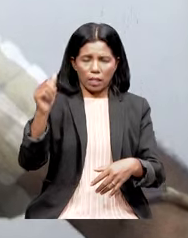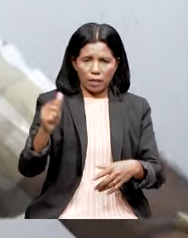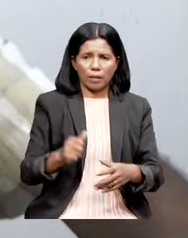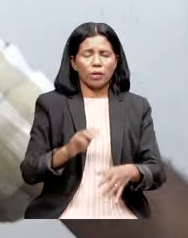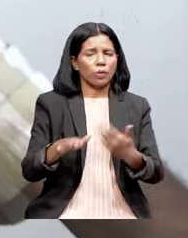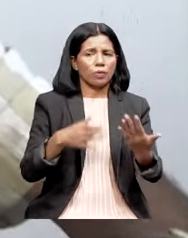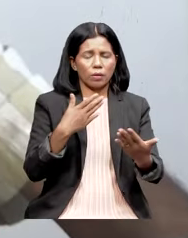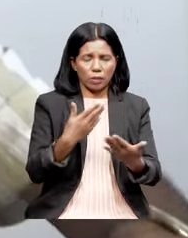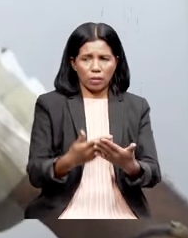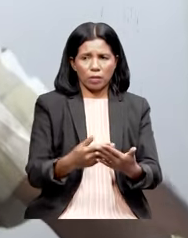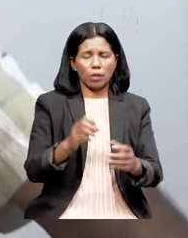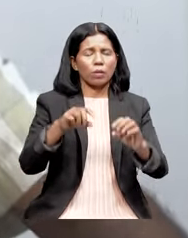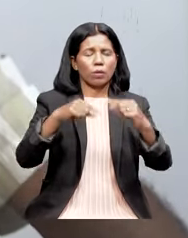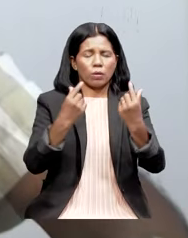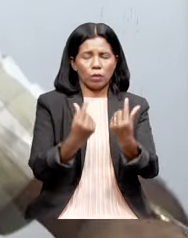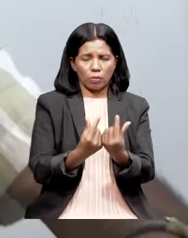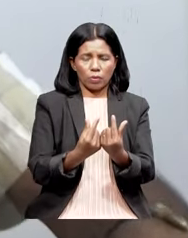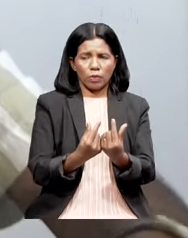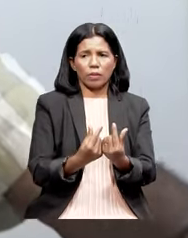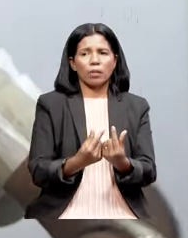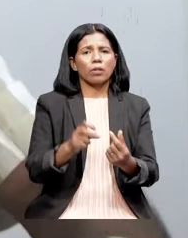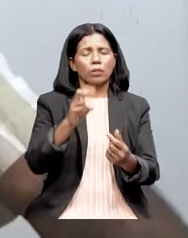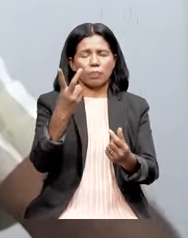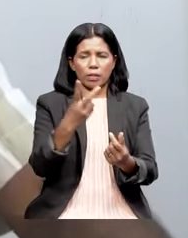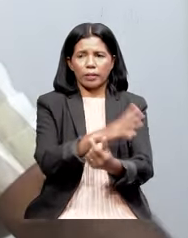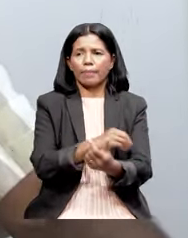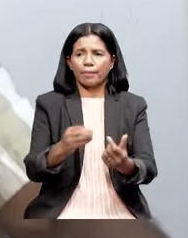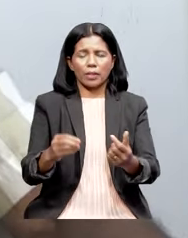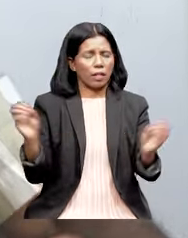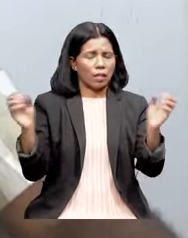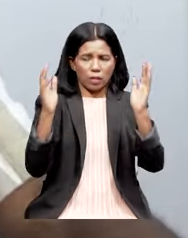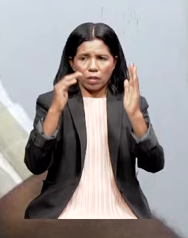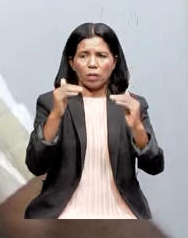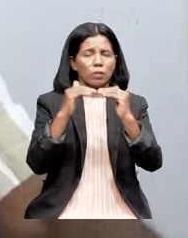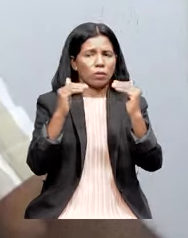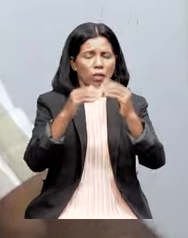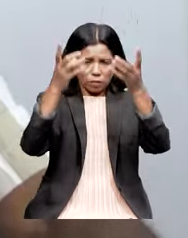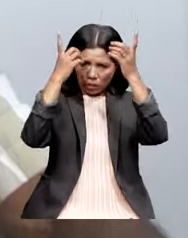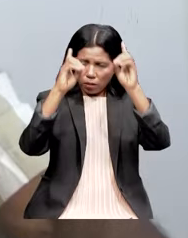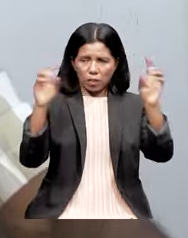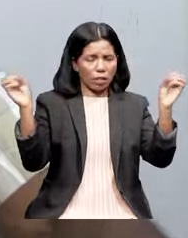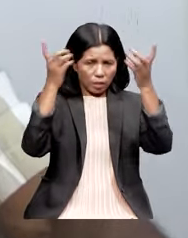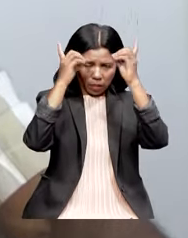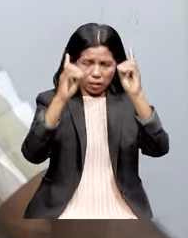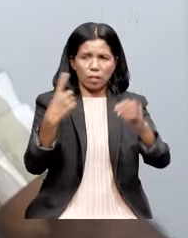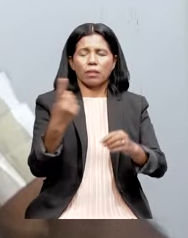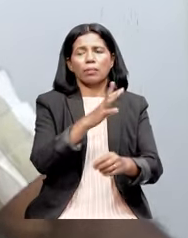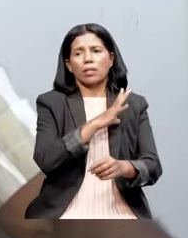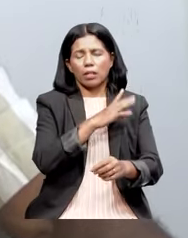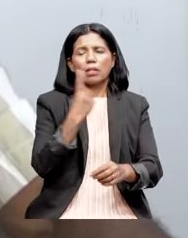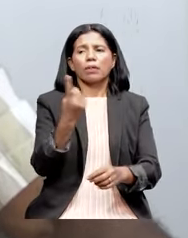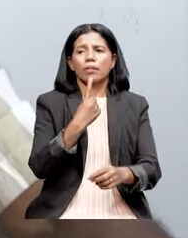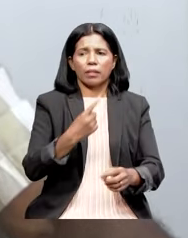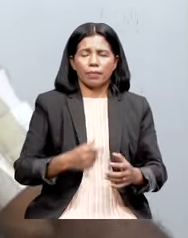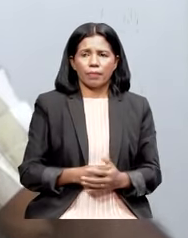ia outro comitê 12, ia outro, reunião ia outro. Mas cara, reunião sempre, lá se usamos, reunião outro, teatro de Siri, lá de Siri, amém, na Fátima. Diretor nemos